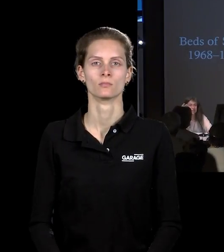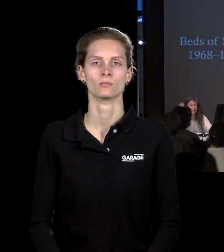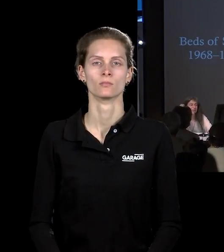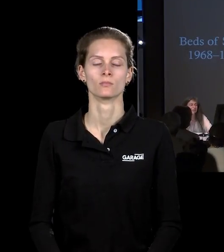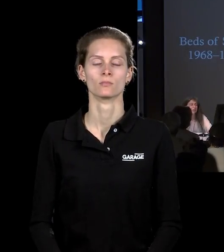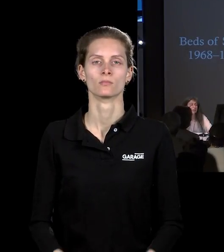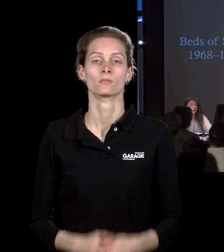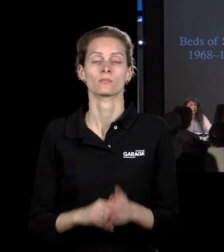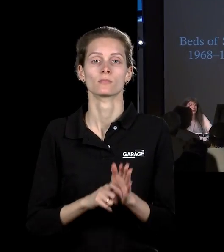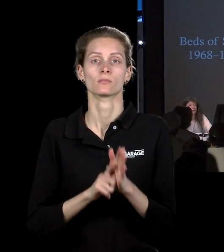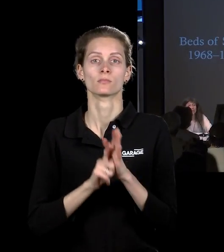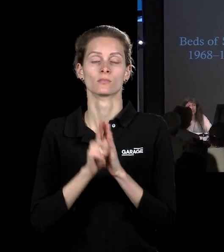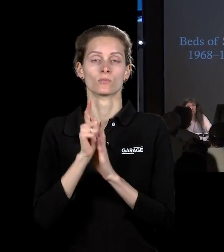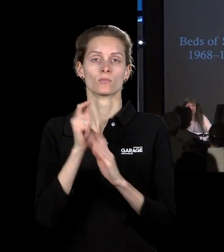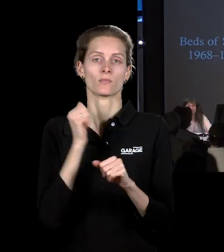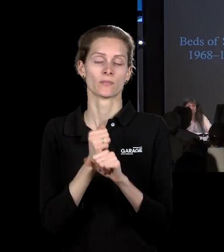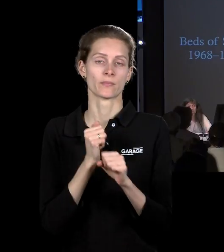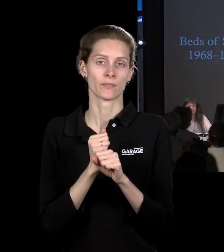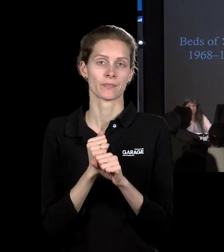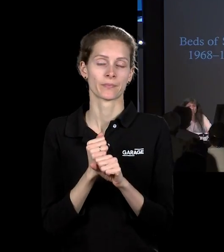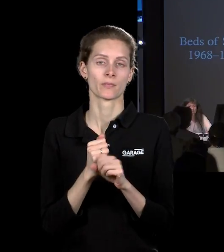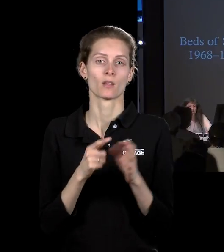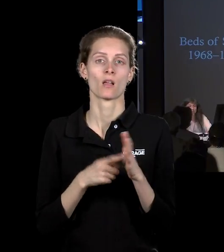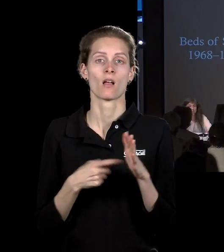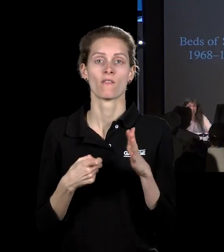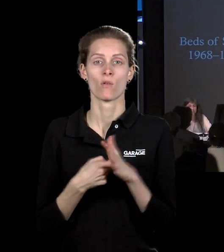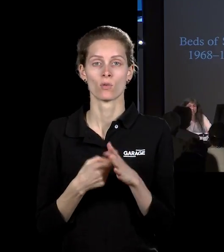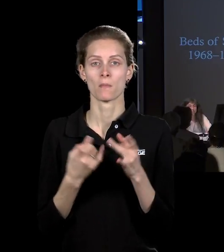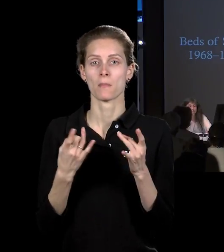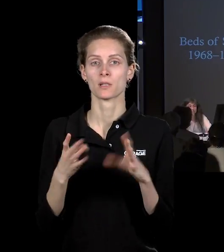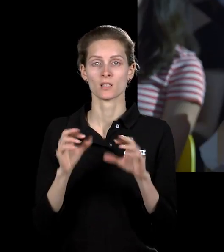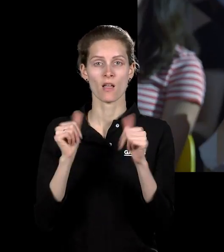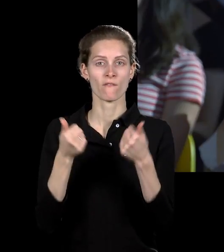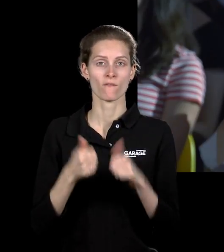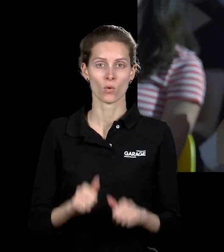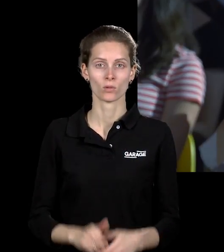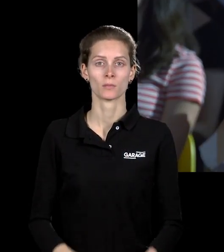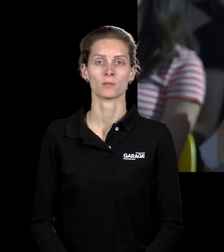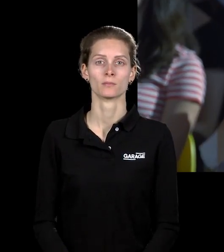гвозди, как бы, выстроенные, очень простая форма, выстроенная